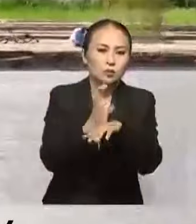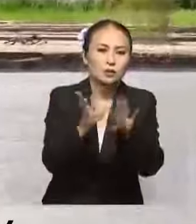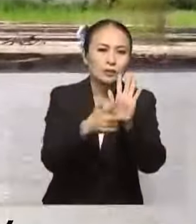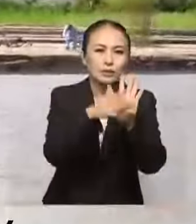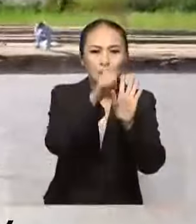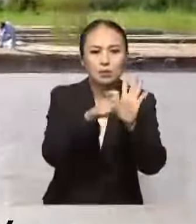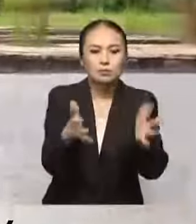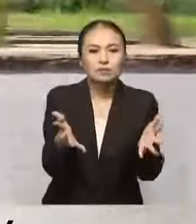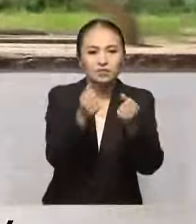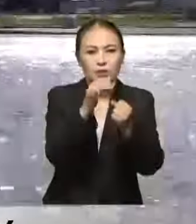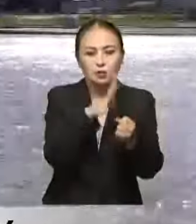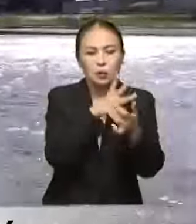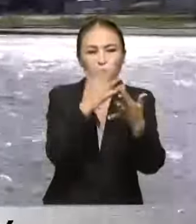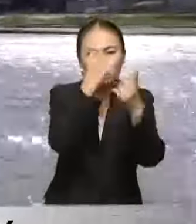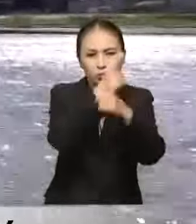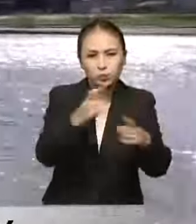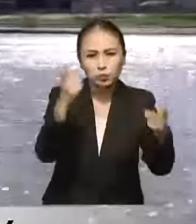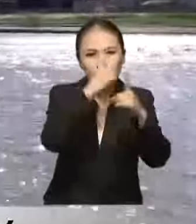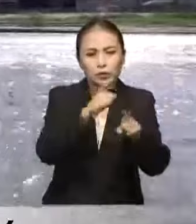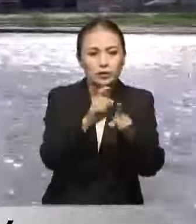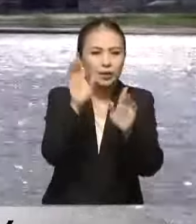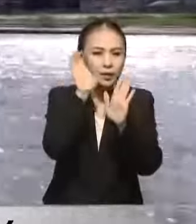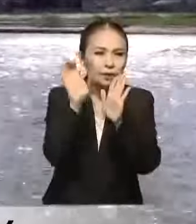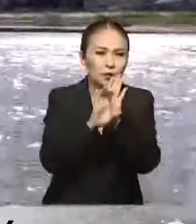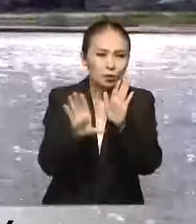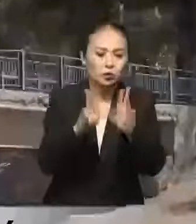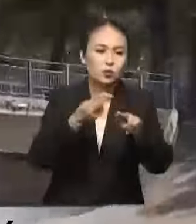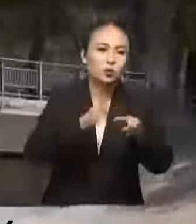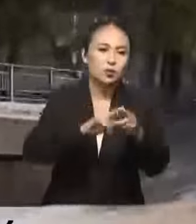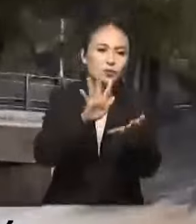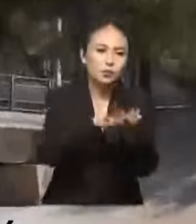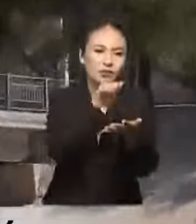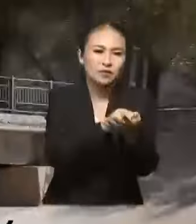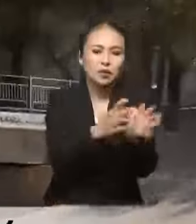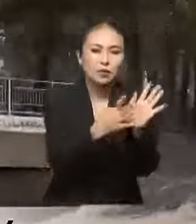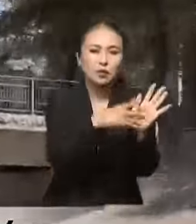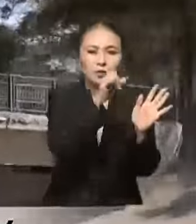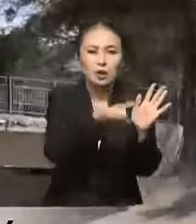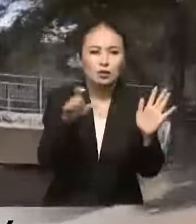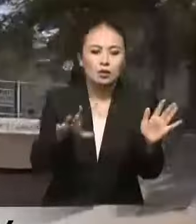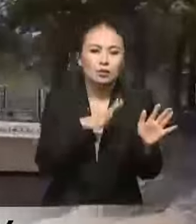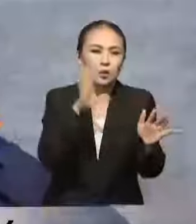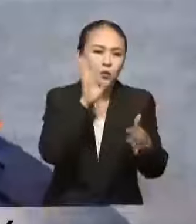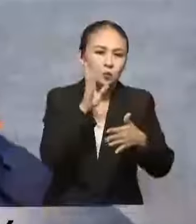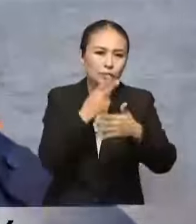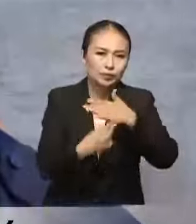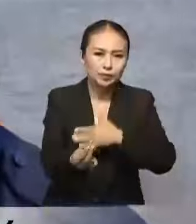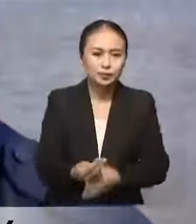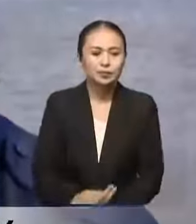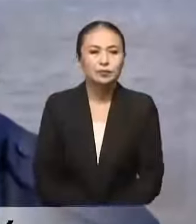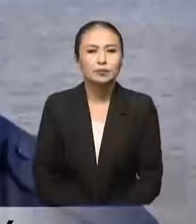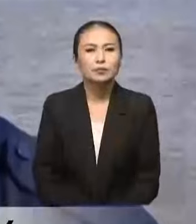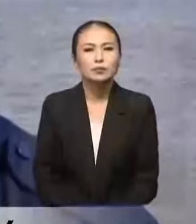адамды құтқарды. Қанша ескерткенімен ескертуді елемейді деп жауаптылар. Соның салдарынан биыл 9 адам суға кетті. Бесікті